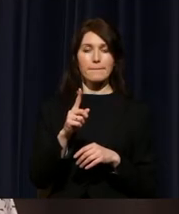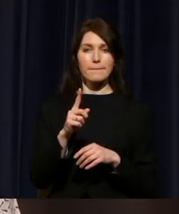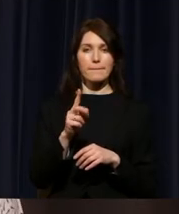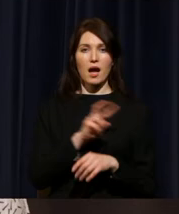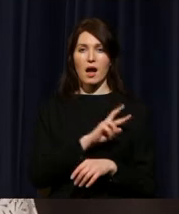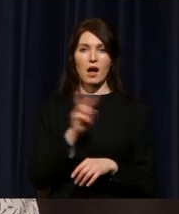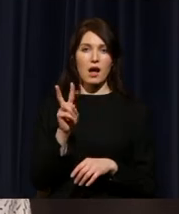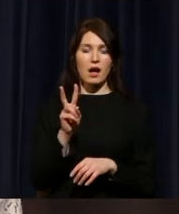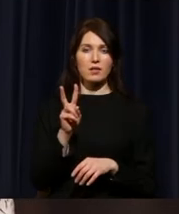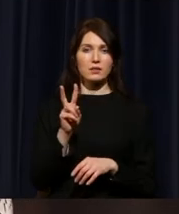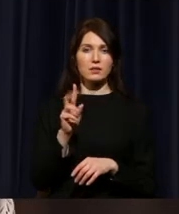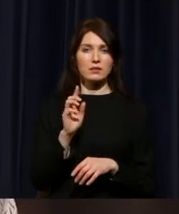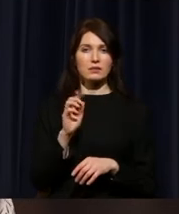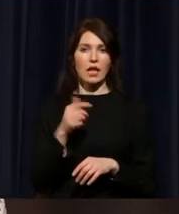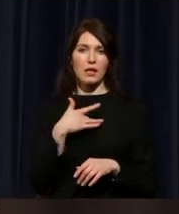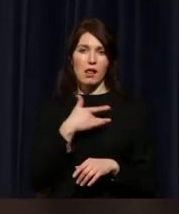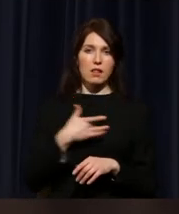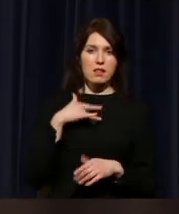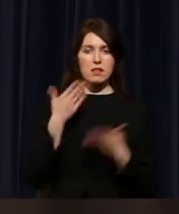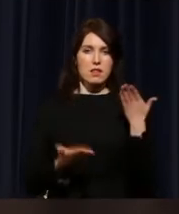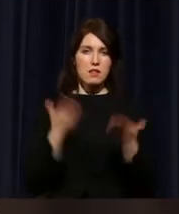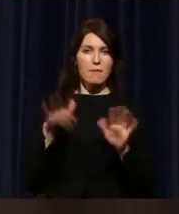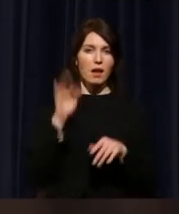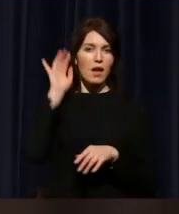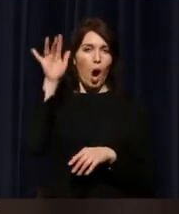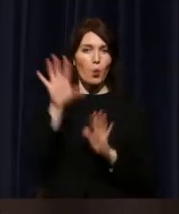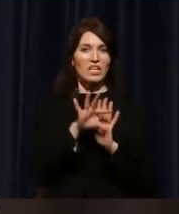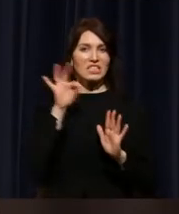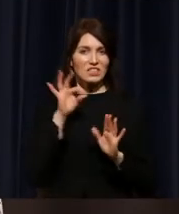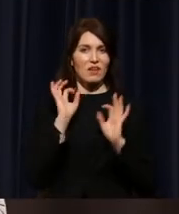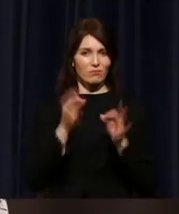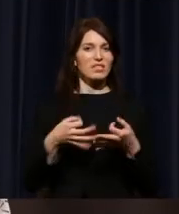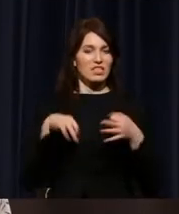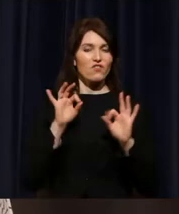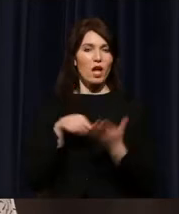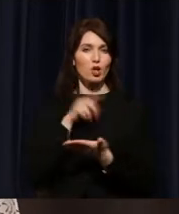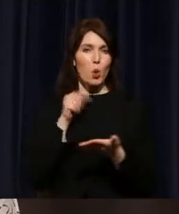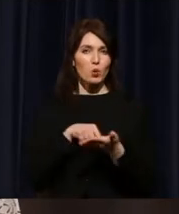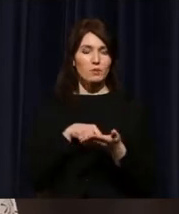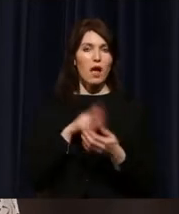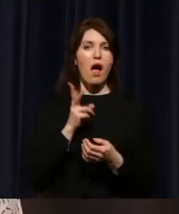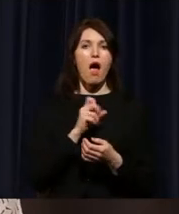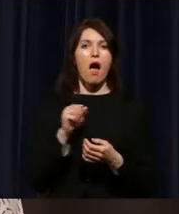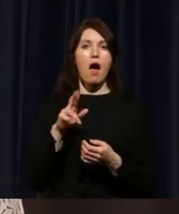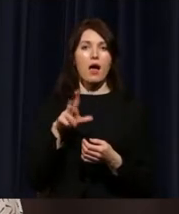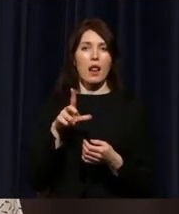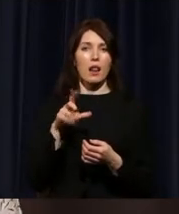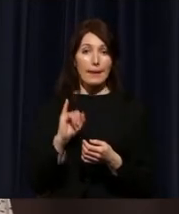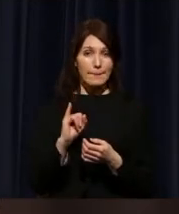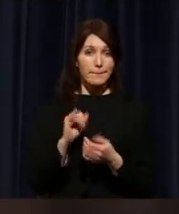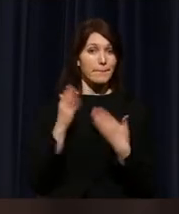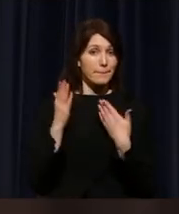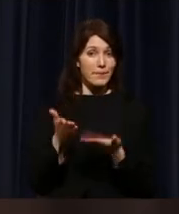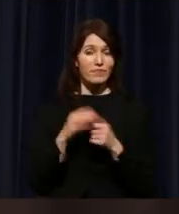kurš ir tādās krustcelēs par nākotnes izvēles, šķiet svarīgs jautājums. Kārli, sākuši tomēr,